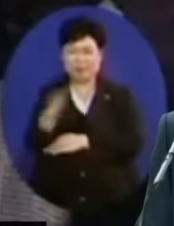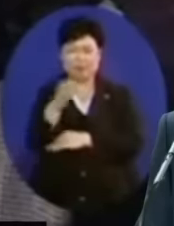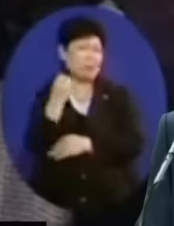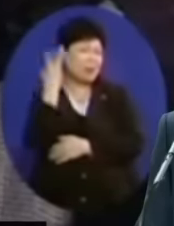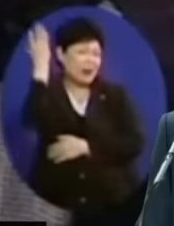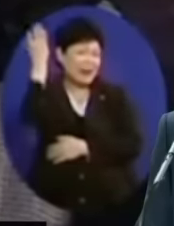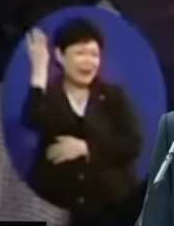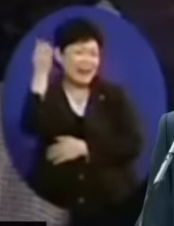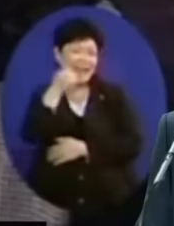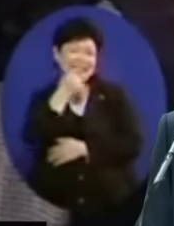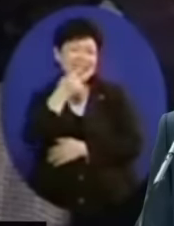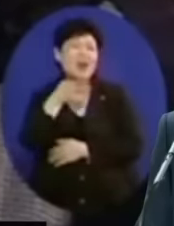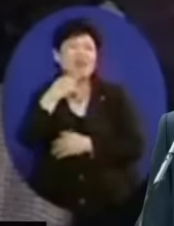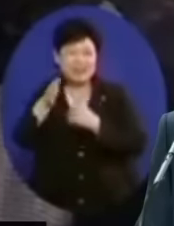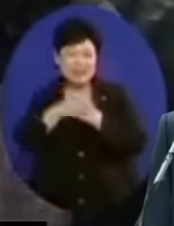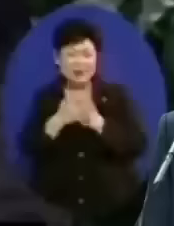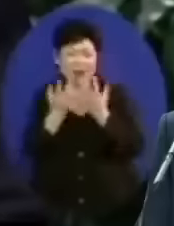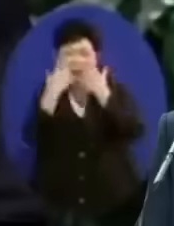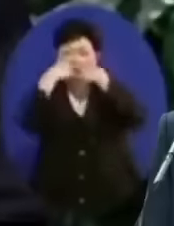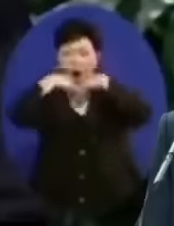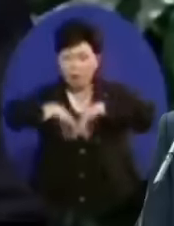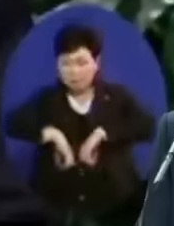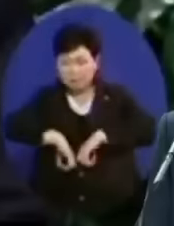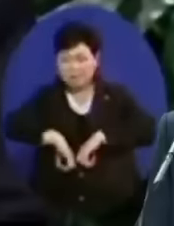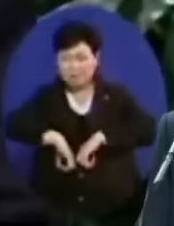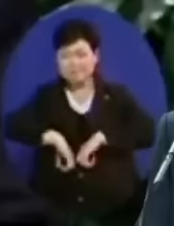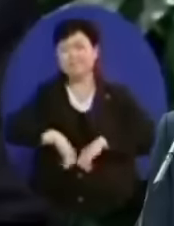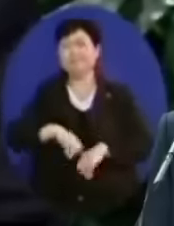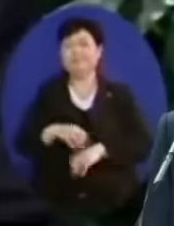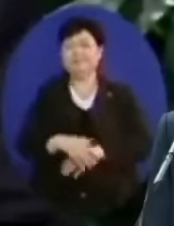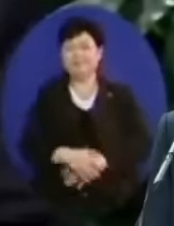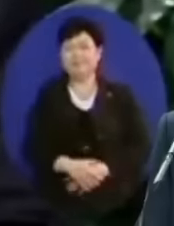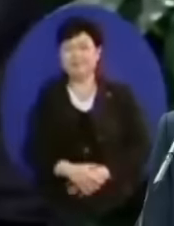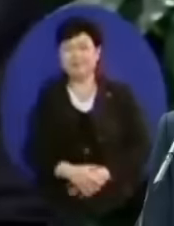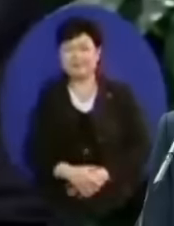그 고기가 그냥 마셔버렸습니다.